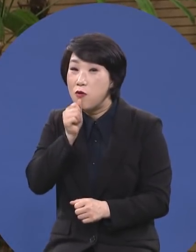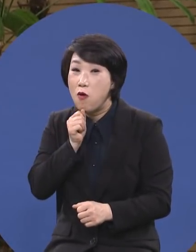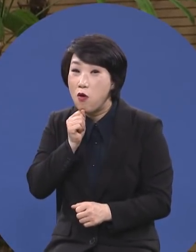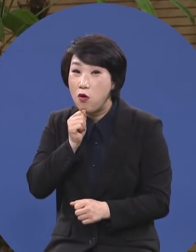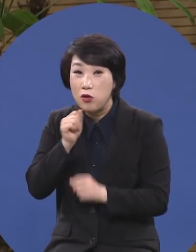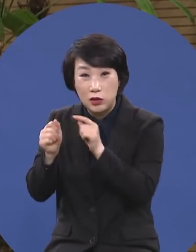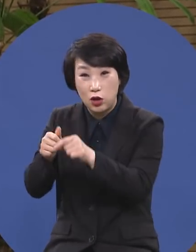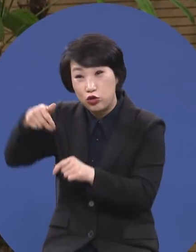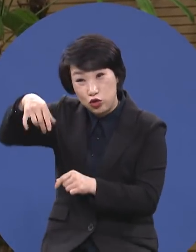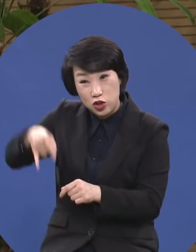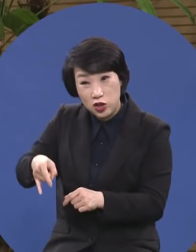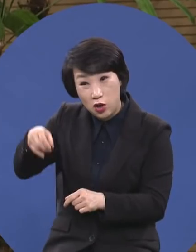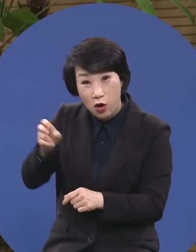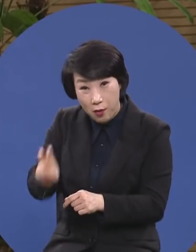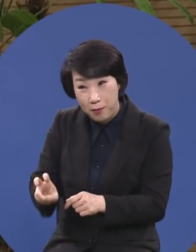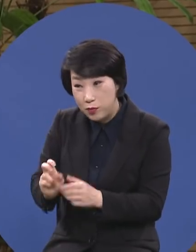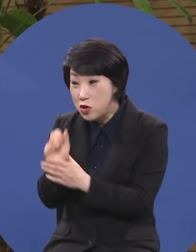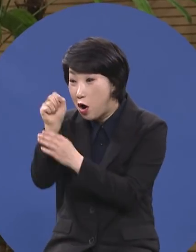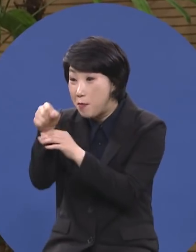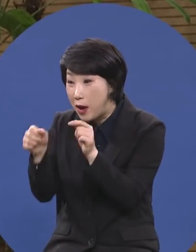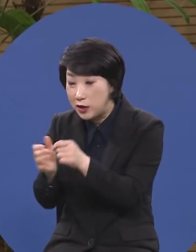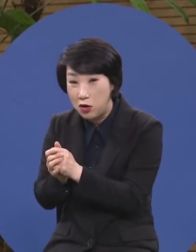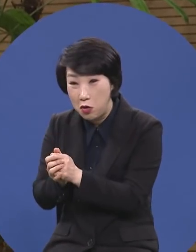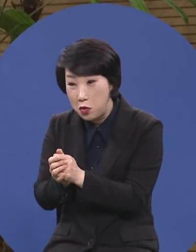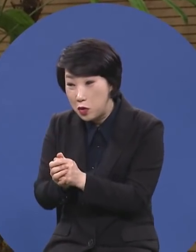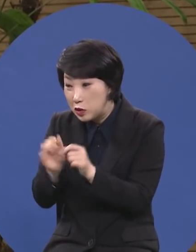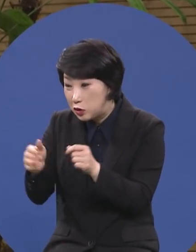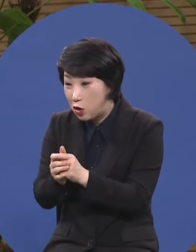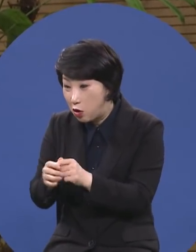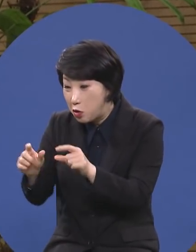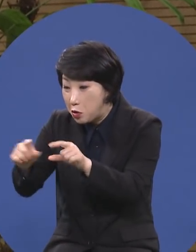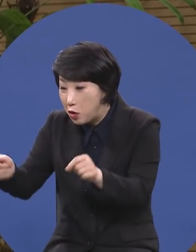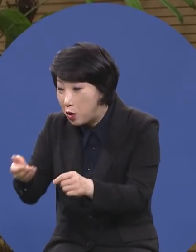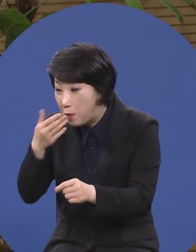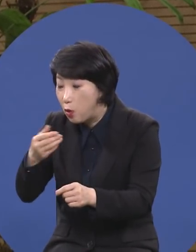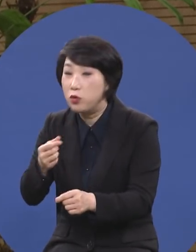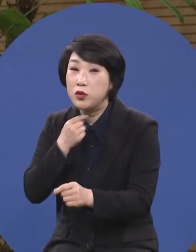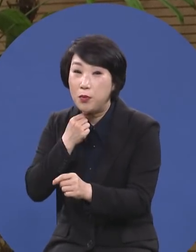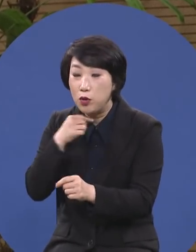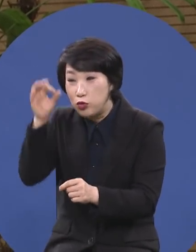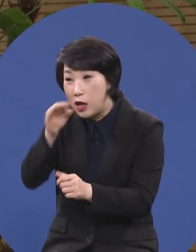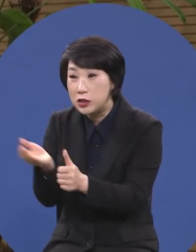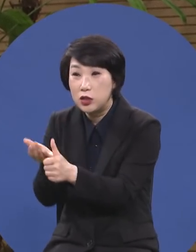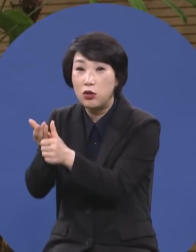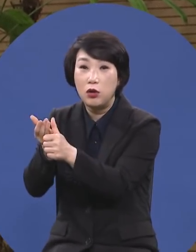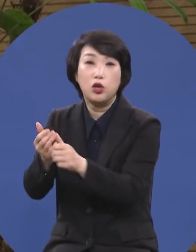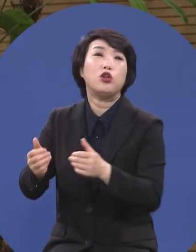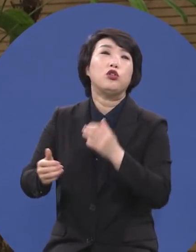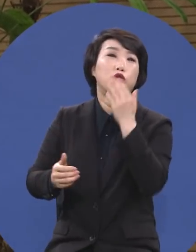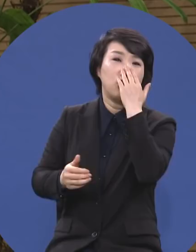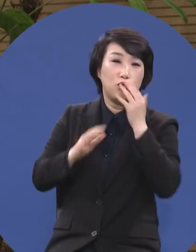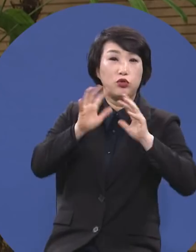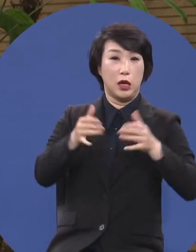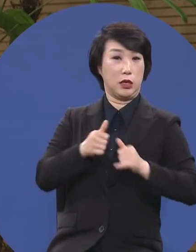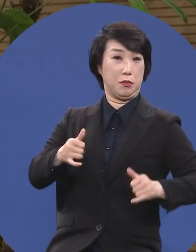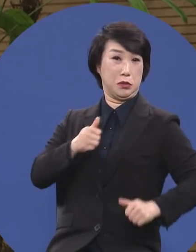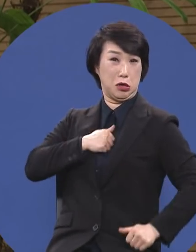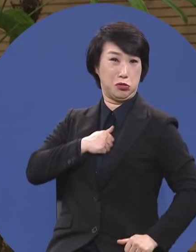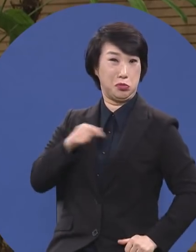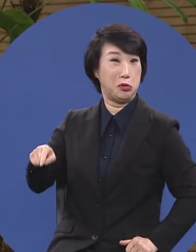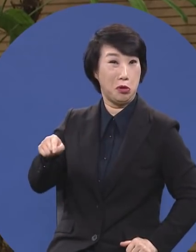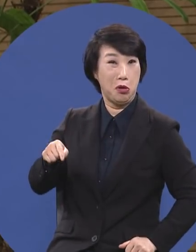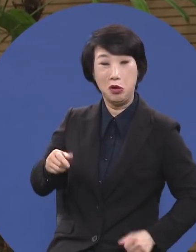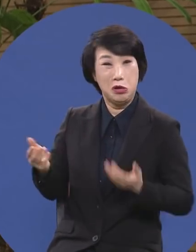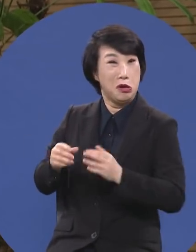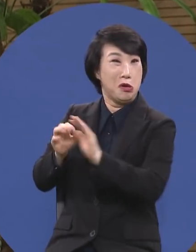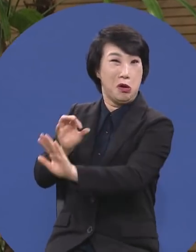먹어보기 위해서 돼지 굴에 가서 돼지 키우는 했겠는가. 유대인의 자존심상 할 수 없는, 율법상 할 수